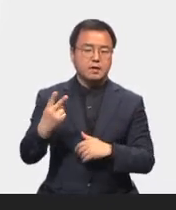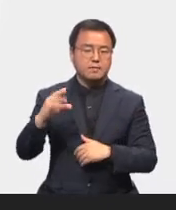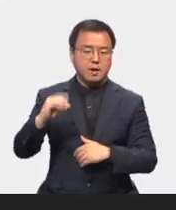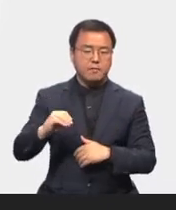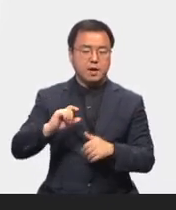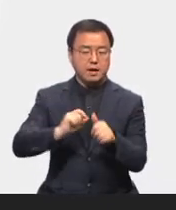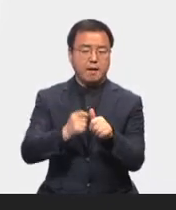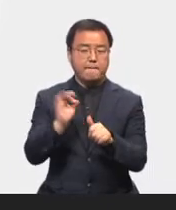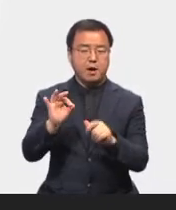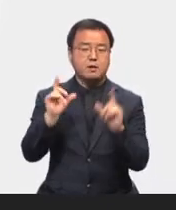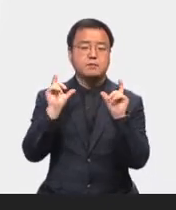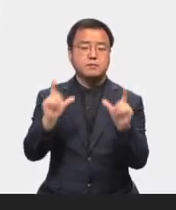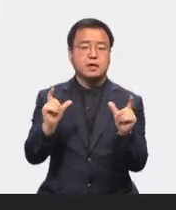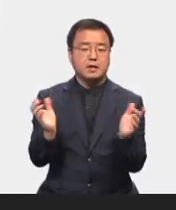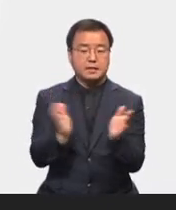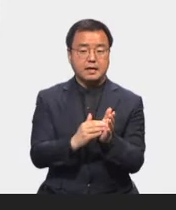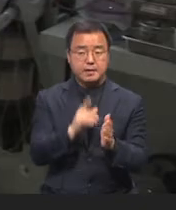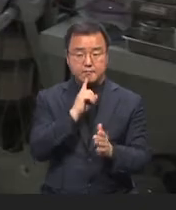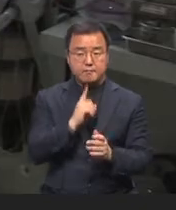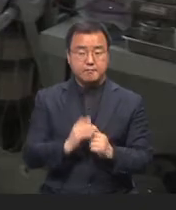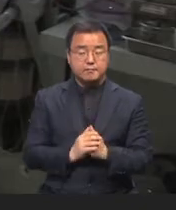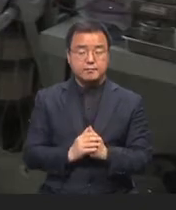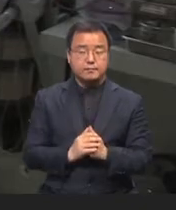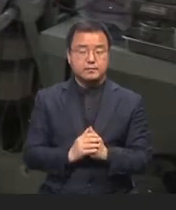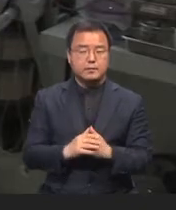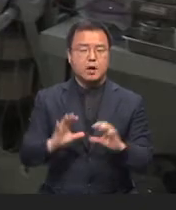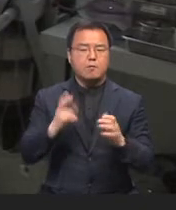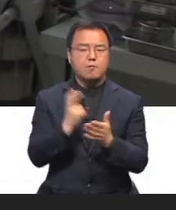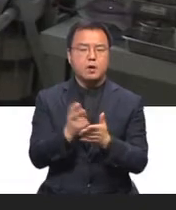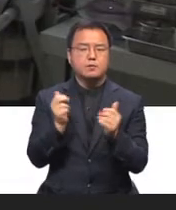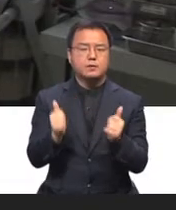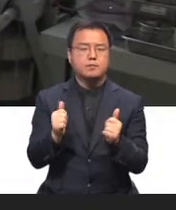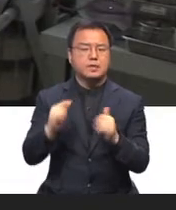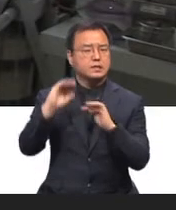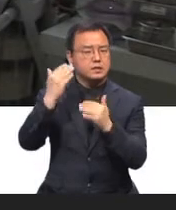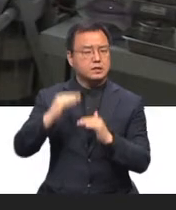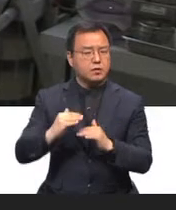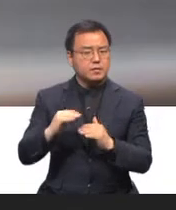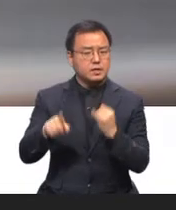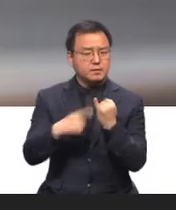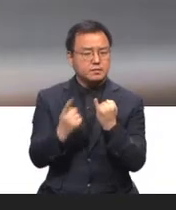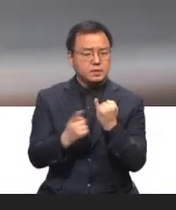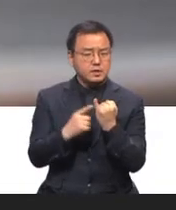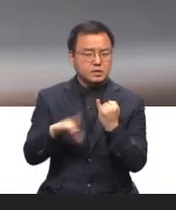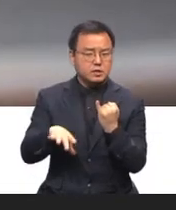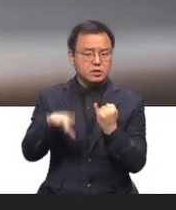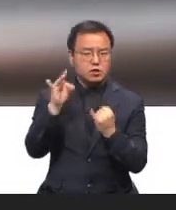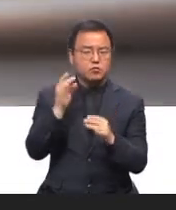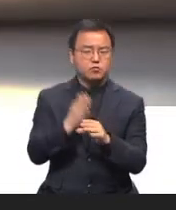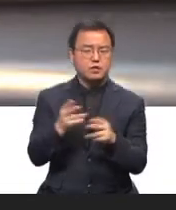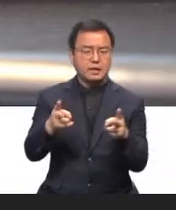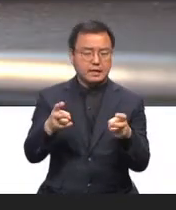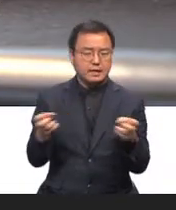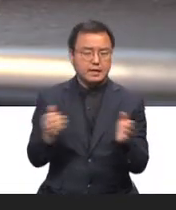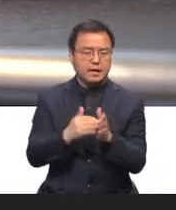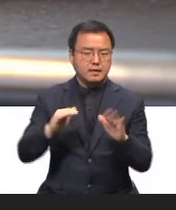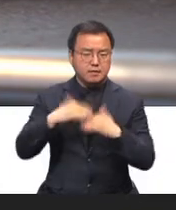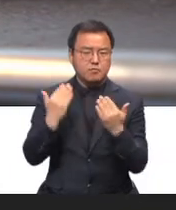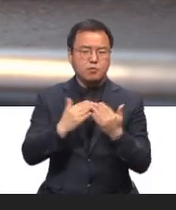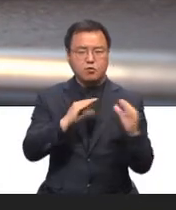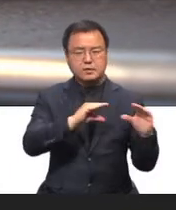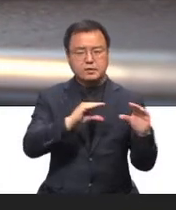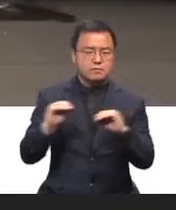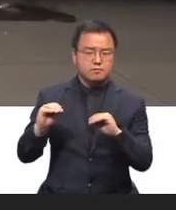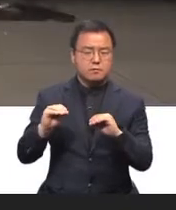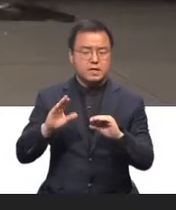벌금에 처한다 는 내용입니다 헌재는 이 조항이 임신 초기에 낙태 까지 전면 금지하고 이를